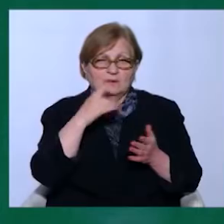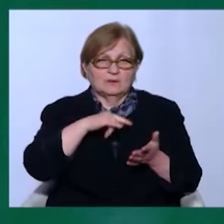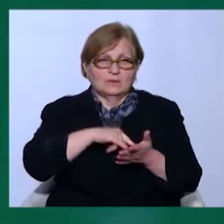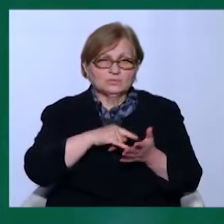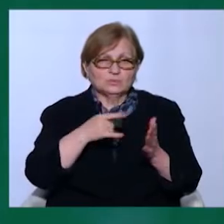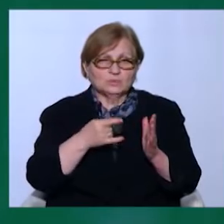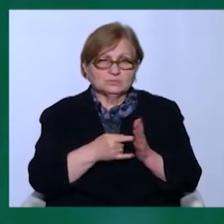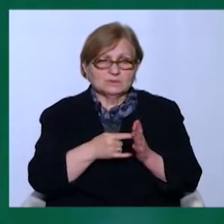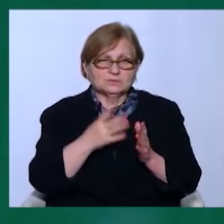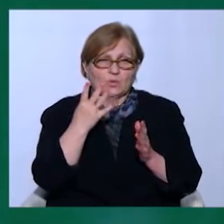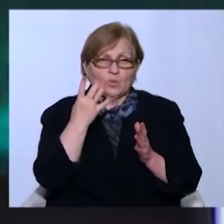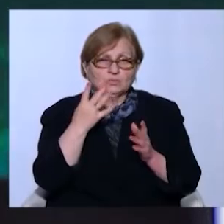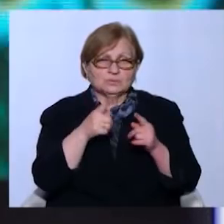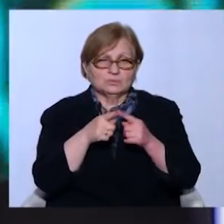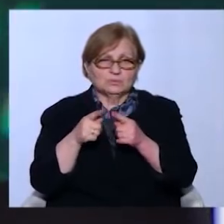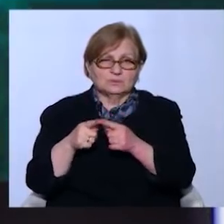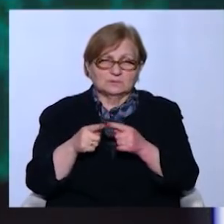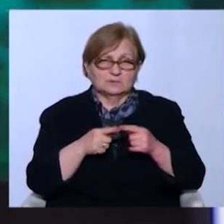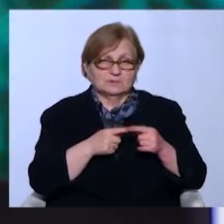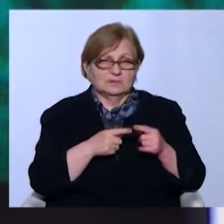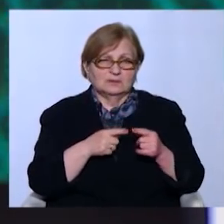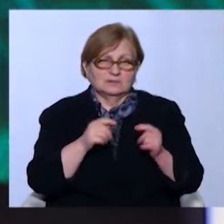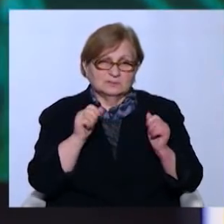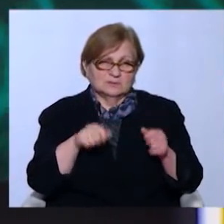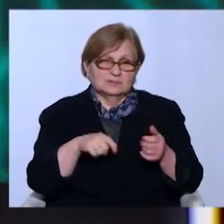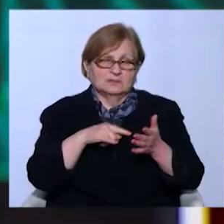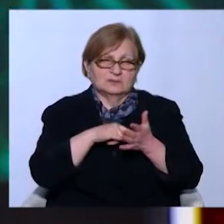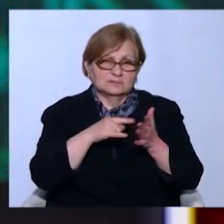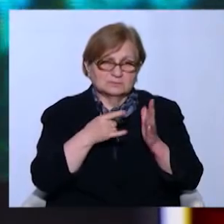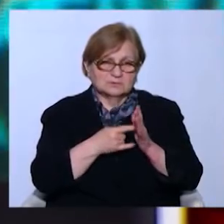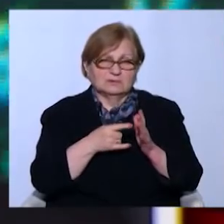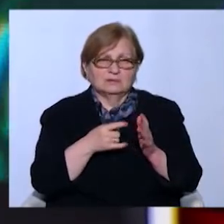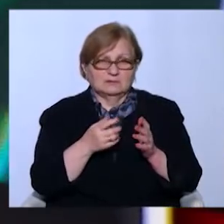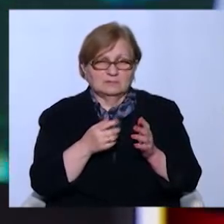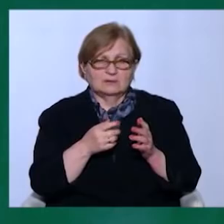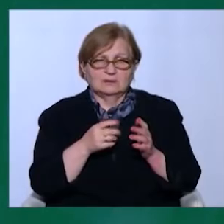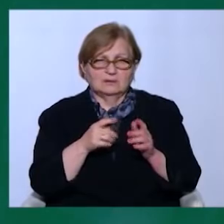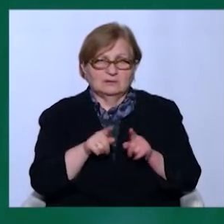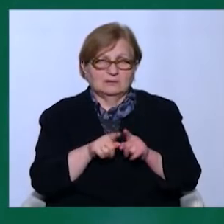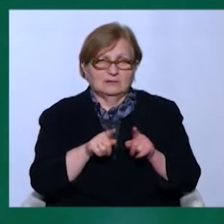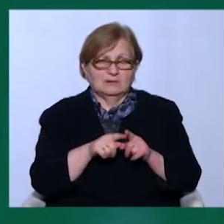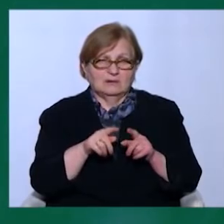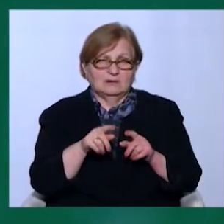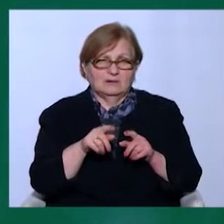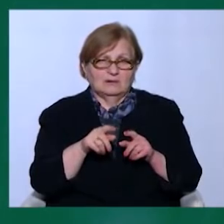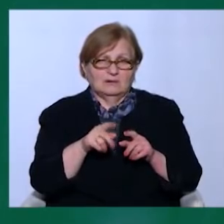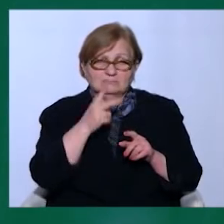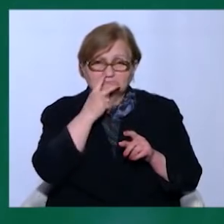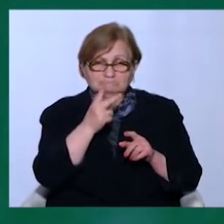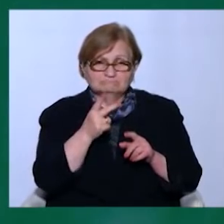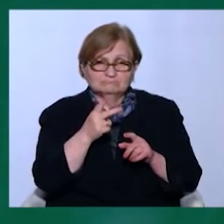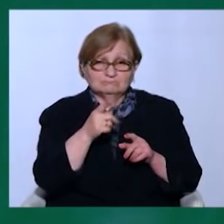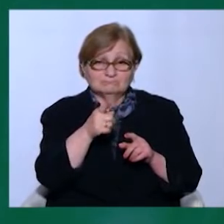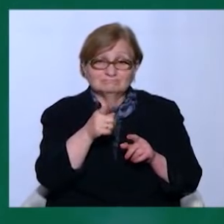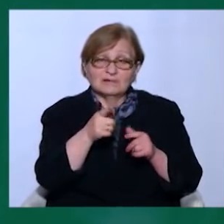ოთხკუთხედზე დგას, ხედავთ? კვადრატზე. შეიძლება ეს კვადრატი მართკუთხედიც იყოს, არა აქვს მნიშვნელობა. აი